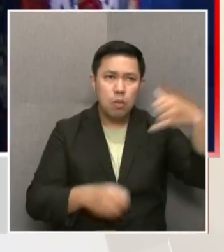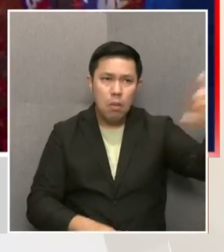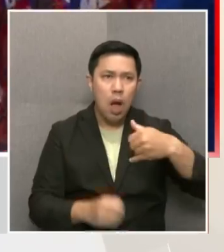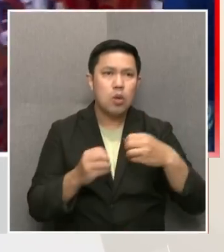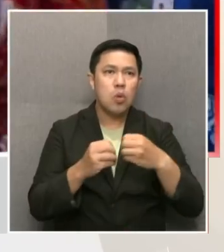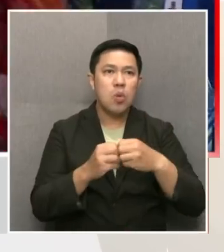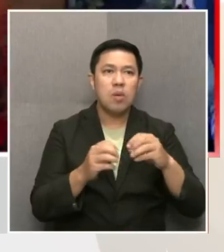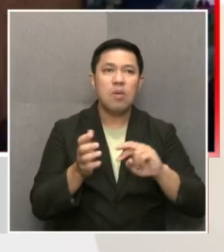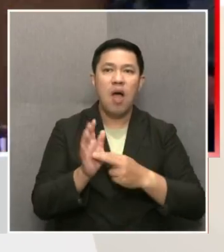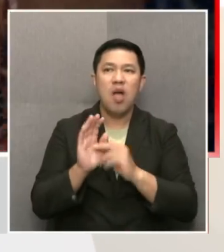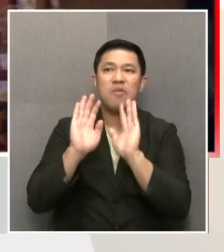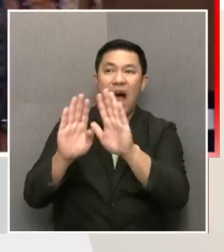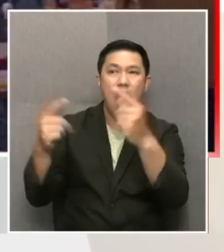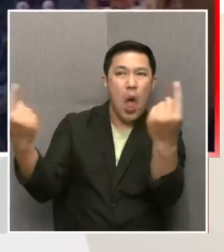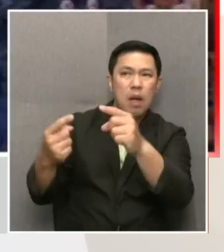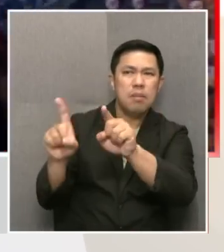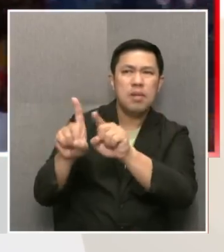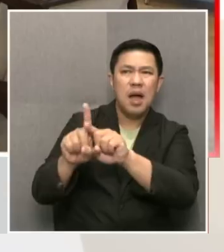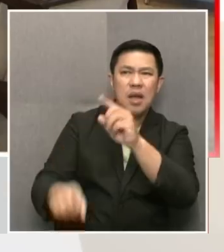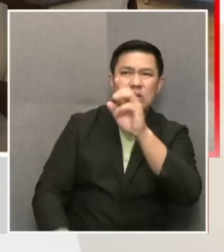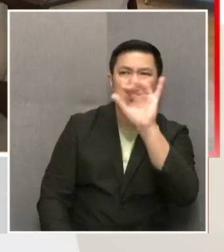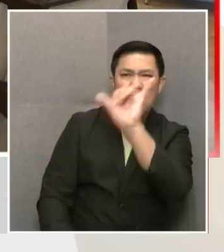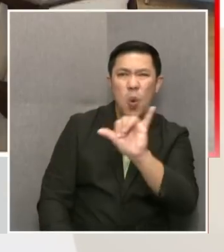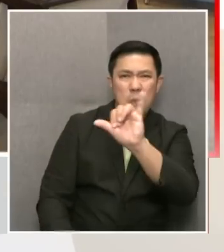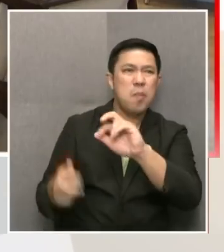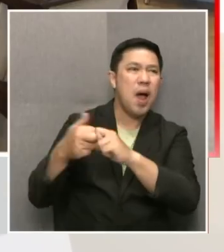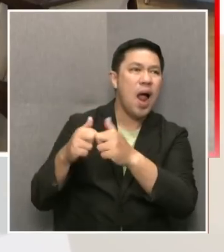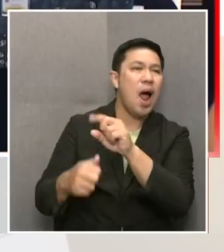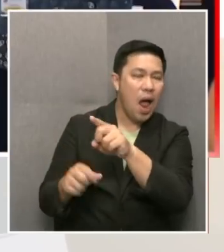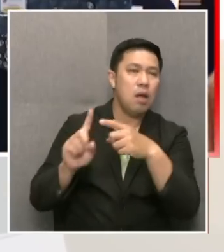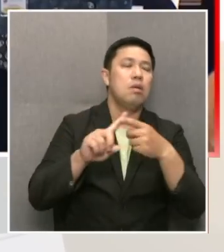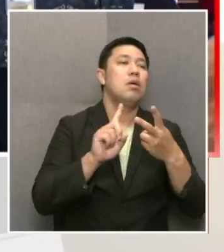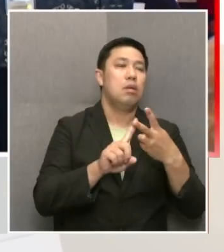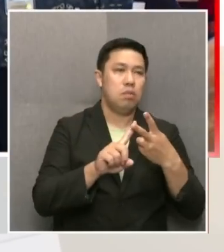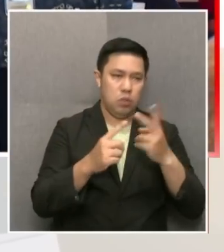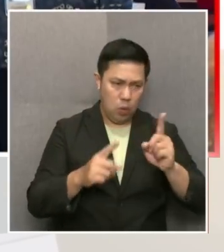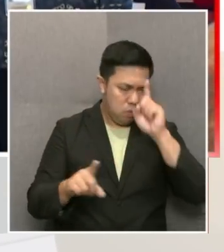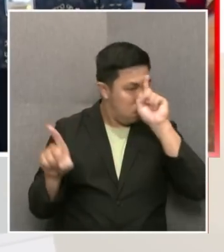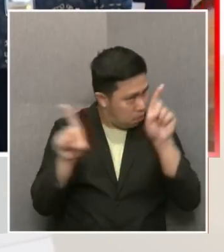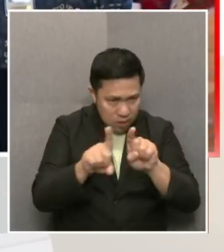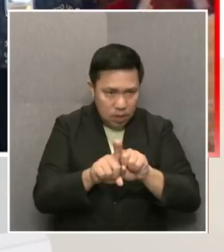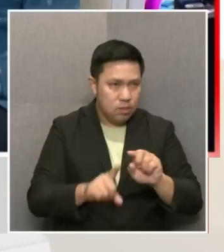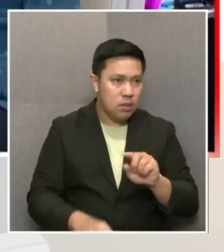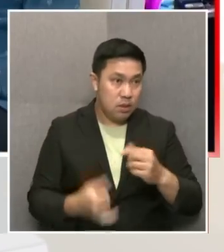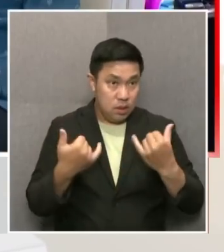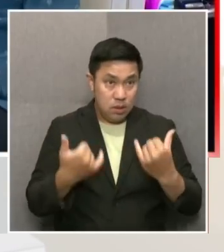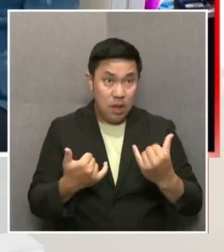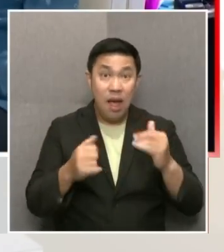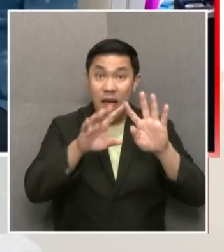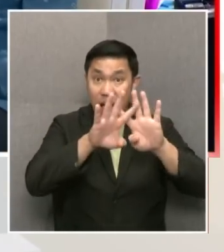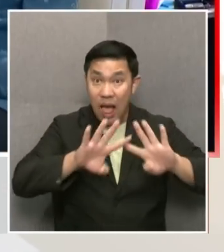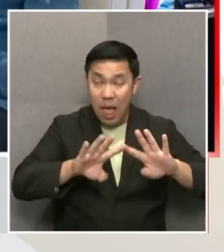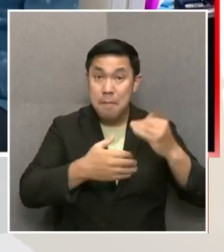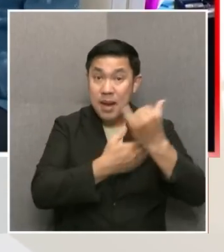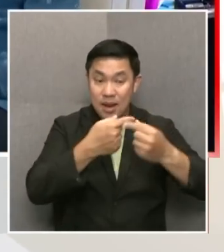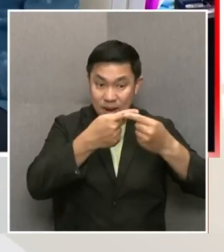ตัวแทนอย่างที่เราเห็นในยุโรปนะครับประเด็นที่2ก็คงจะต้องยกระดับความเป็นเอกภาพนะครับขณะนี้เสียงของอาเซียน11